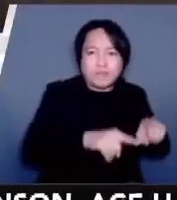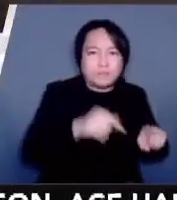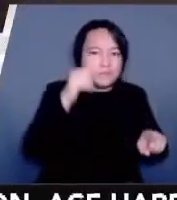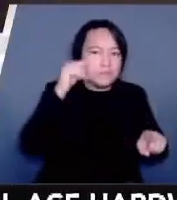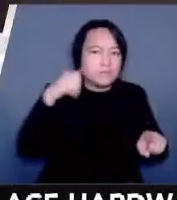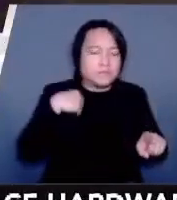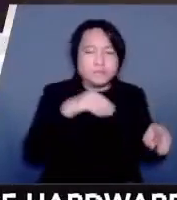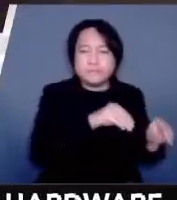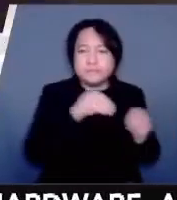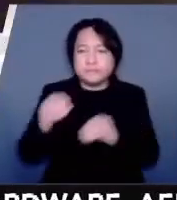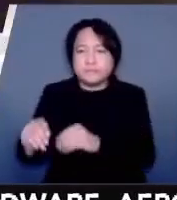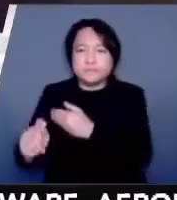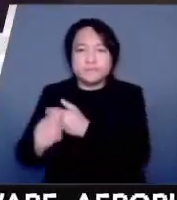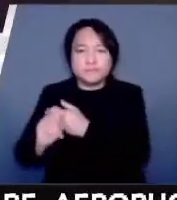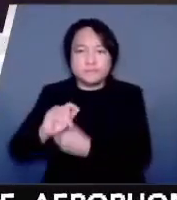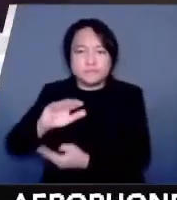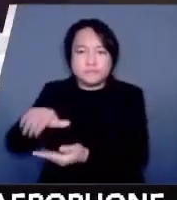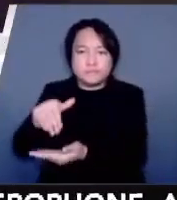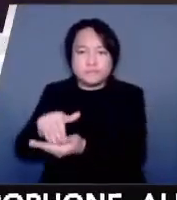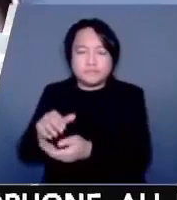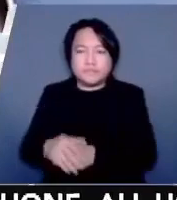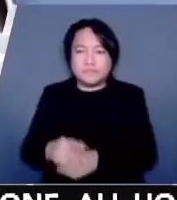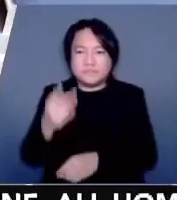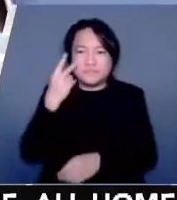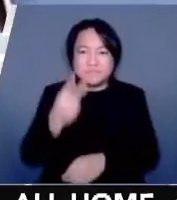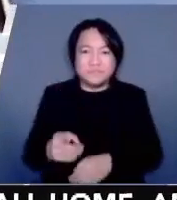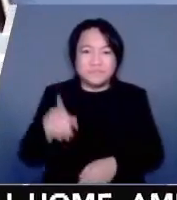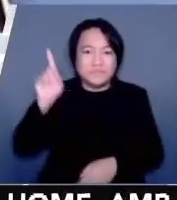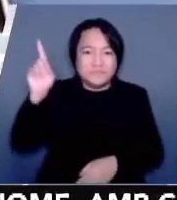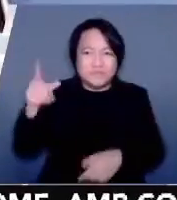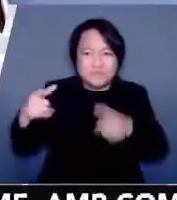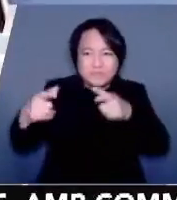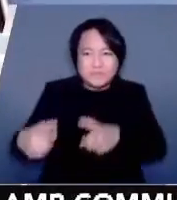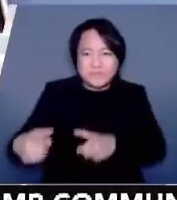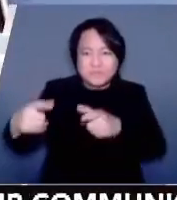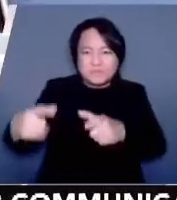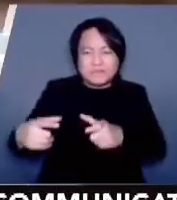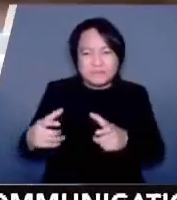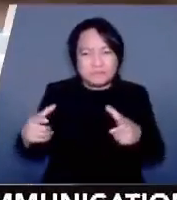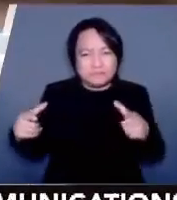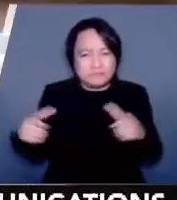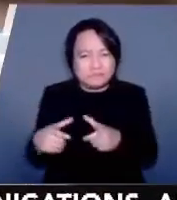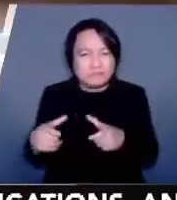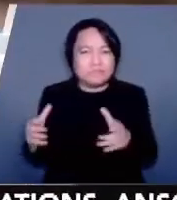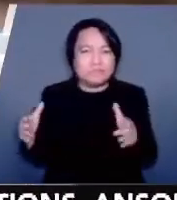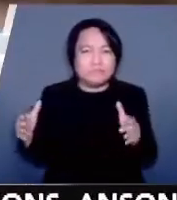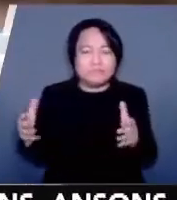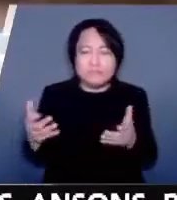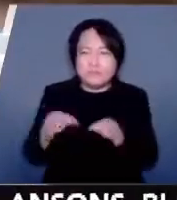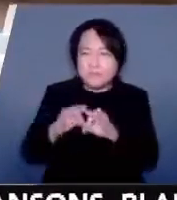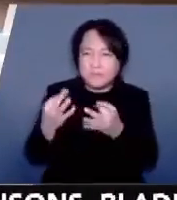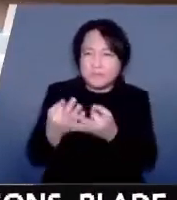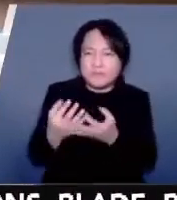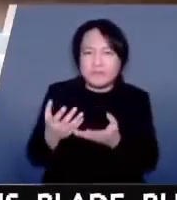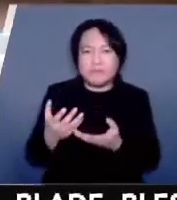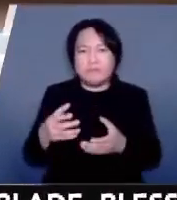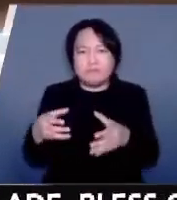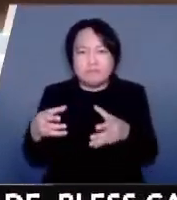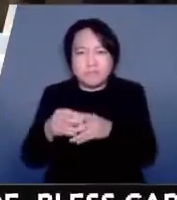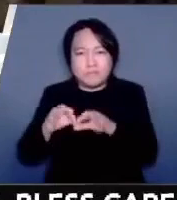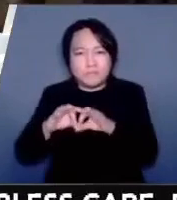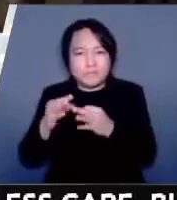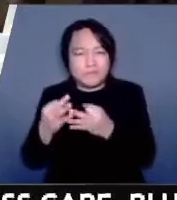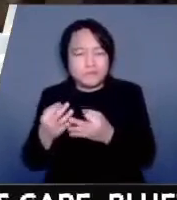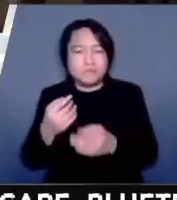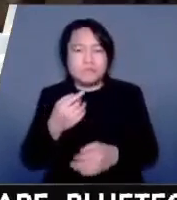kahapon it na tent na ito nagsisiksikan ng pamilya ng 47 anyos na si alma pagalilawan kabilang